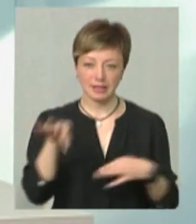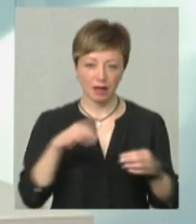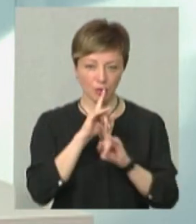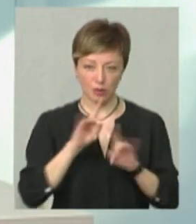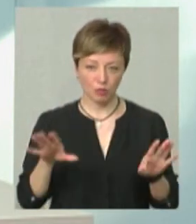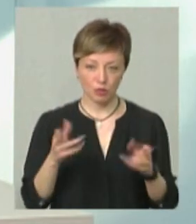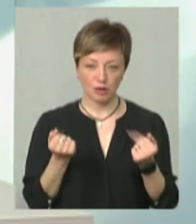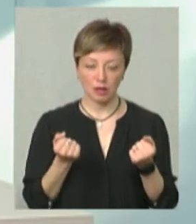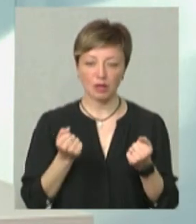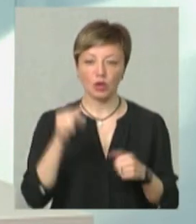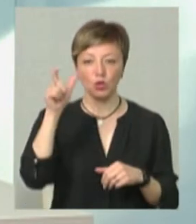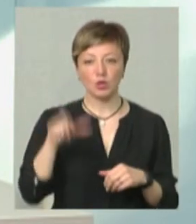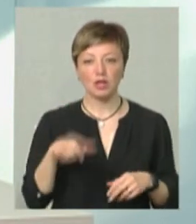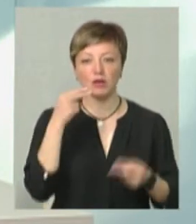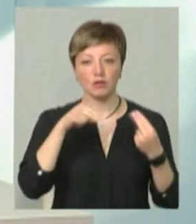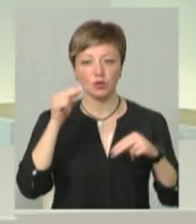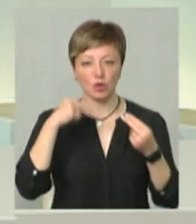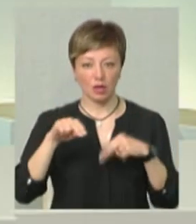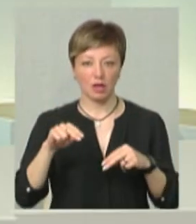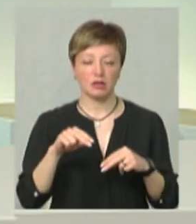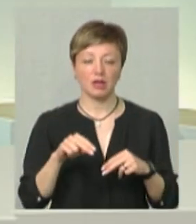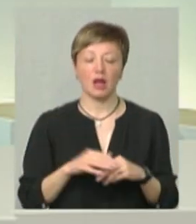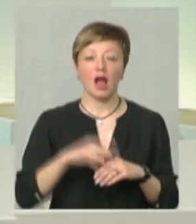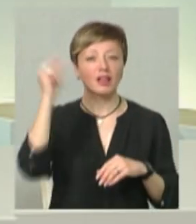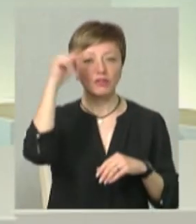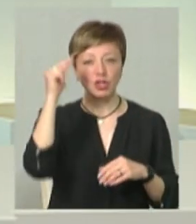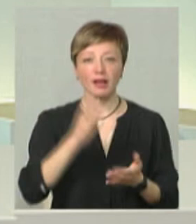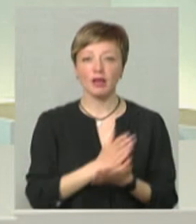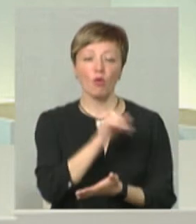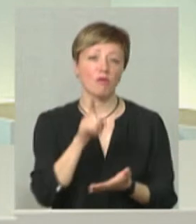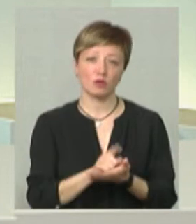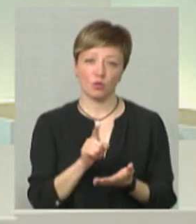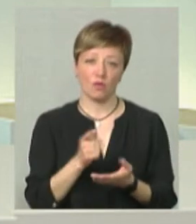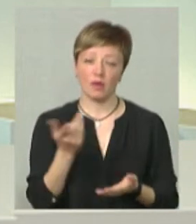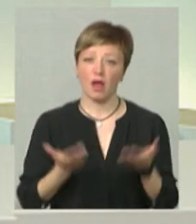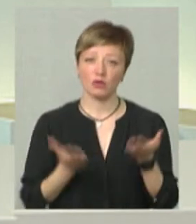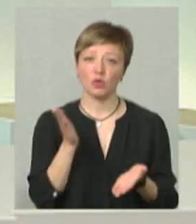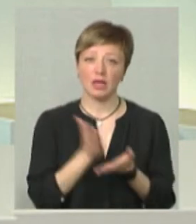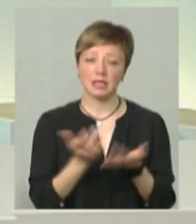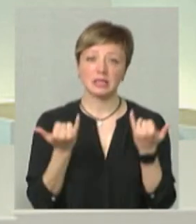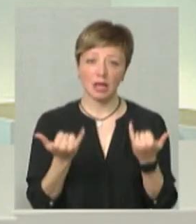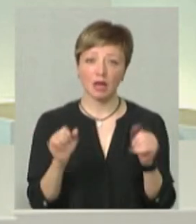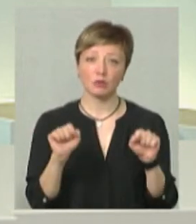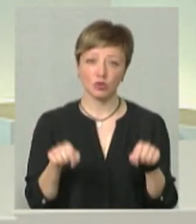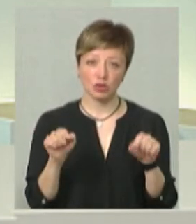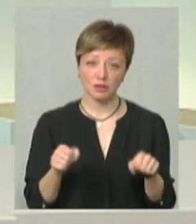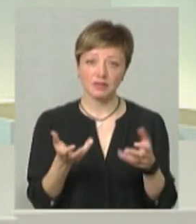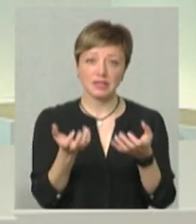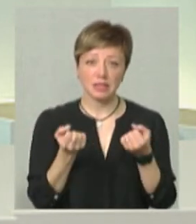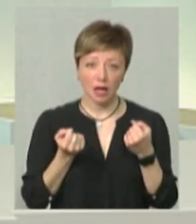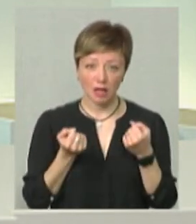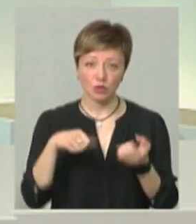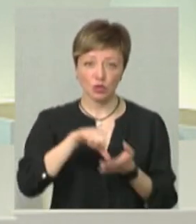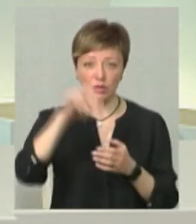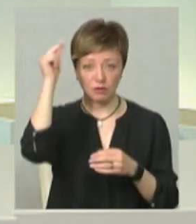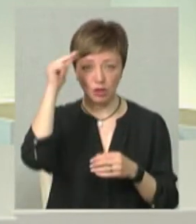і людина тільки буде вдосконалювати? Ну, навчання, воно є обов'язкове, так. Тому якщо є зараз можливість взяти участь у